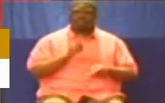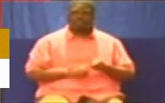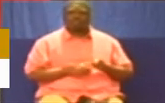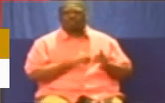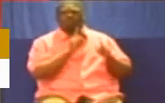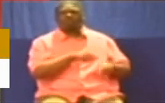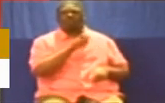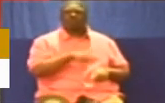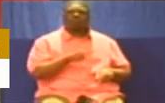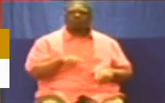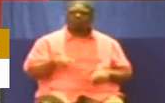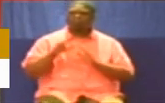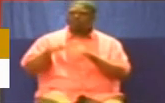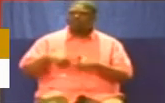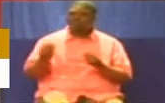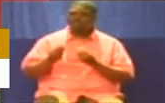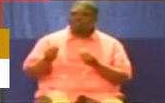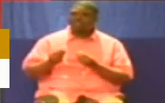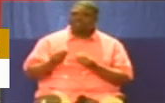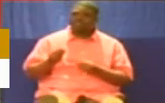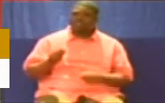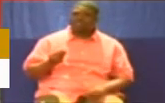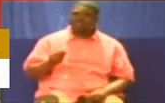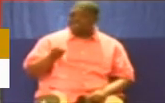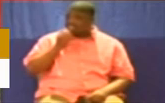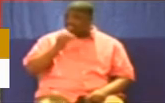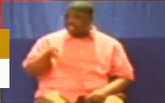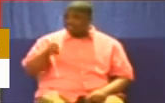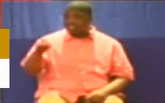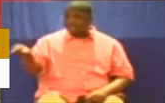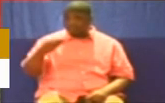wabunge wachache ambao walikuja kunipa hii taarifa.